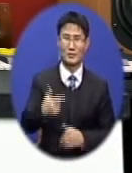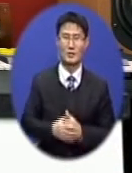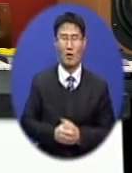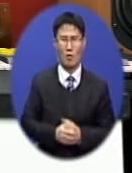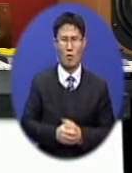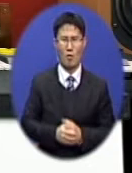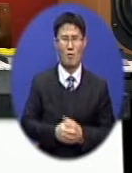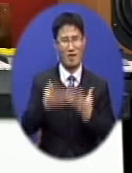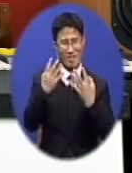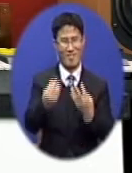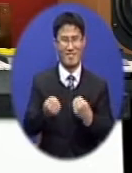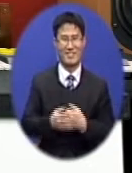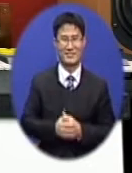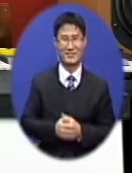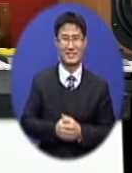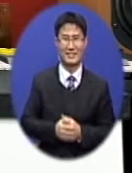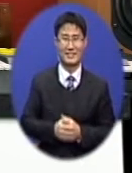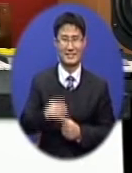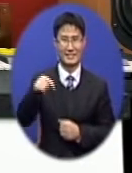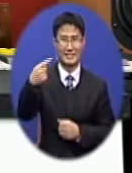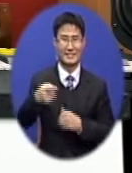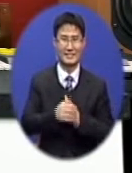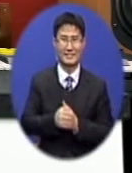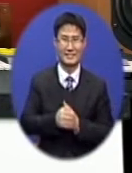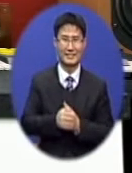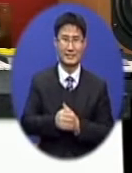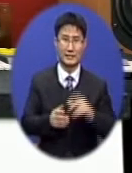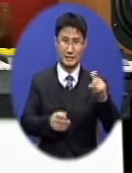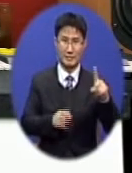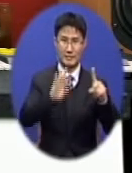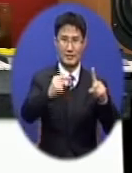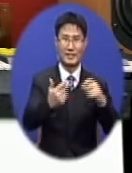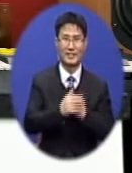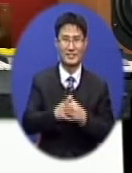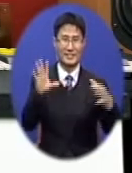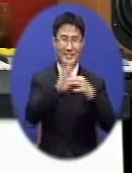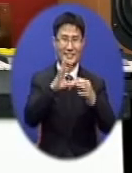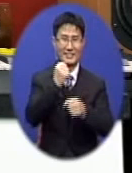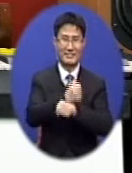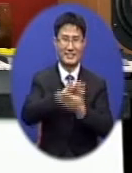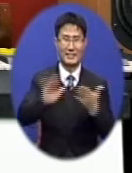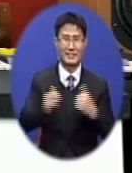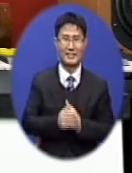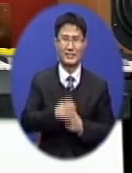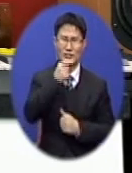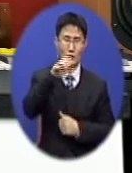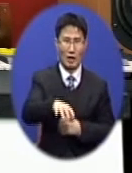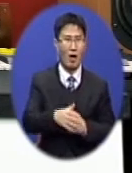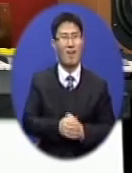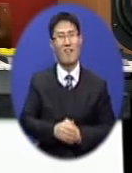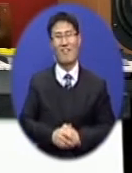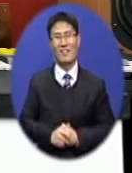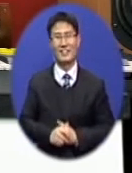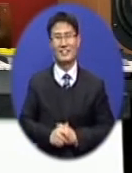136표 많이 나왔네요. 오, 많이 나왔습니다. 자, 계속해서 참가 번호 11번 연결합니다. 네. 수원이네 여기도